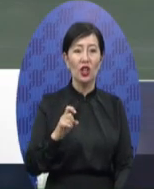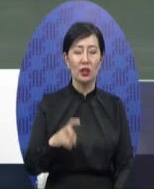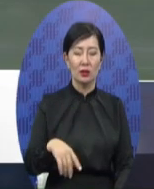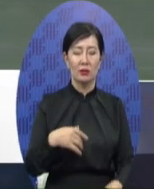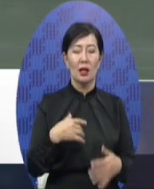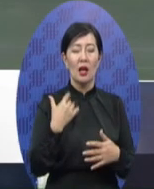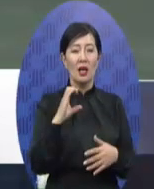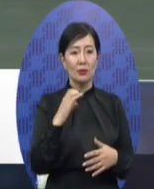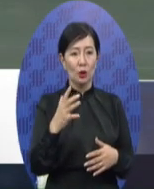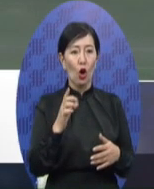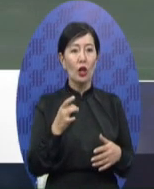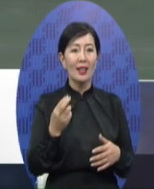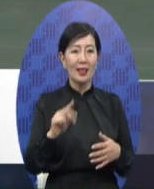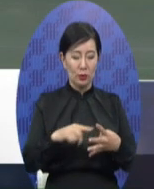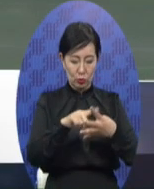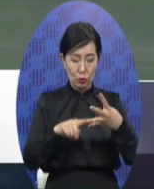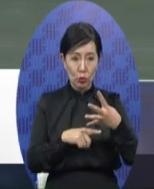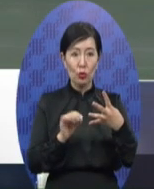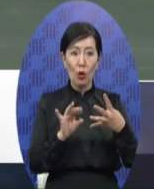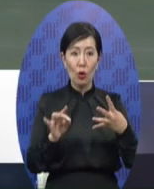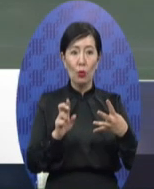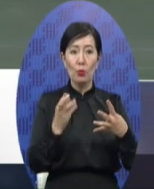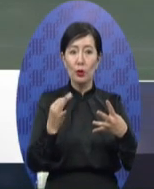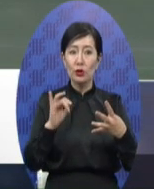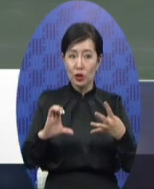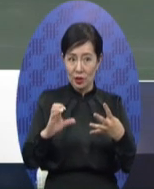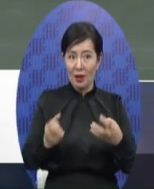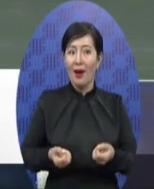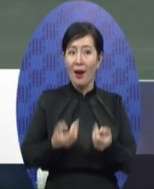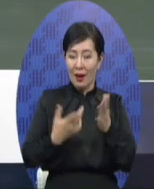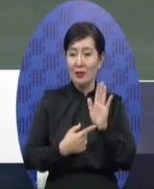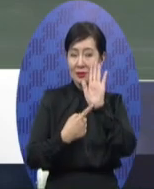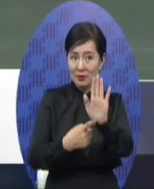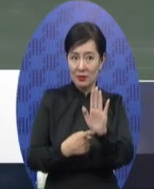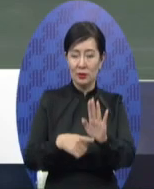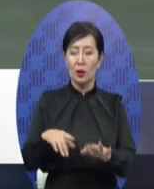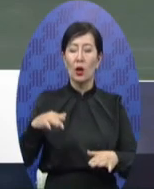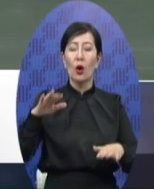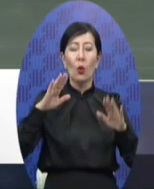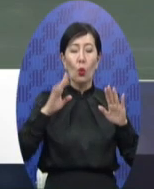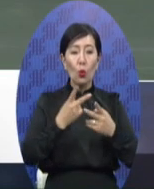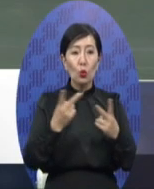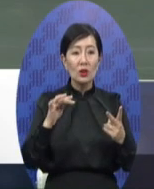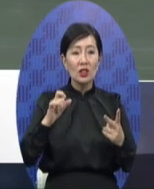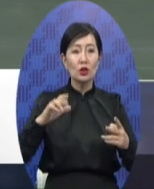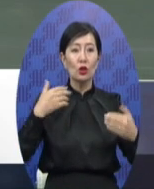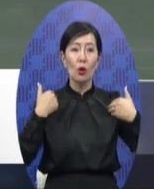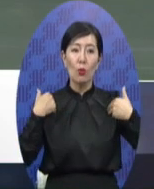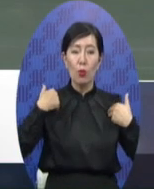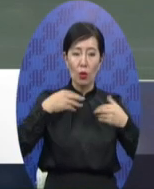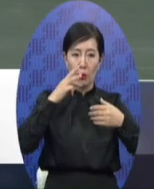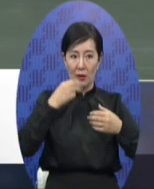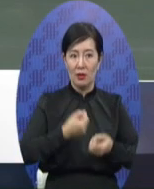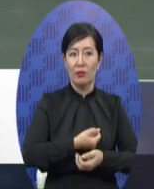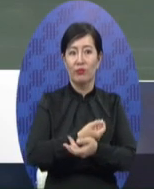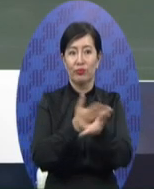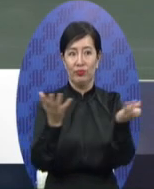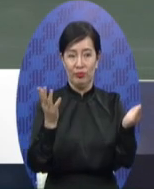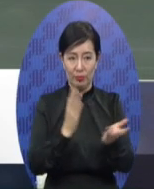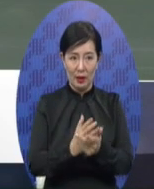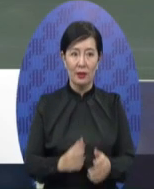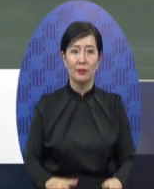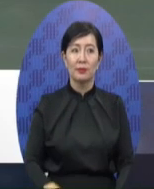мөн хлориазид хэмээх дөрвөн төрлийн бодис илэрснийг үндэсний бүхэн салбар хороо мэдэгдсэн байна. Үндэсний их баяр наадмын шүвгийн 16-д үлдсэн бөхөөс